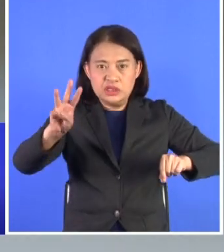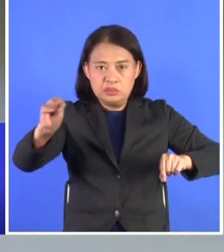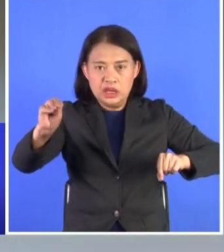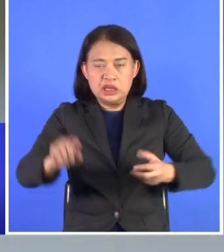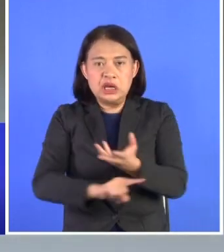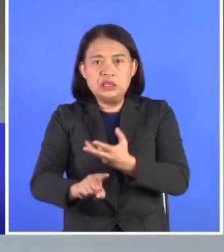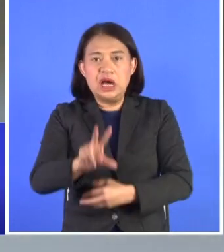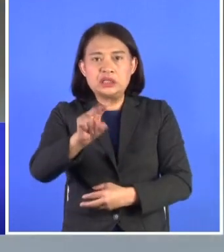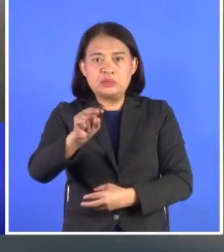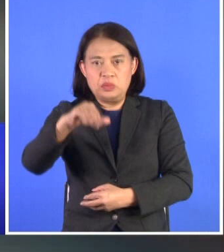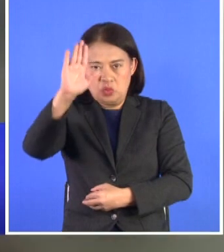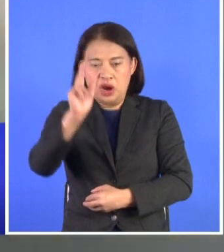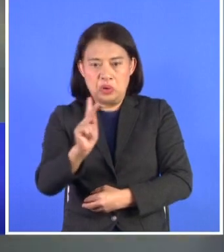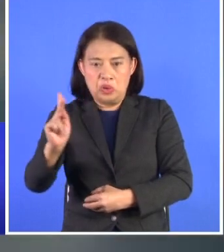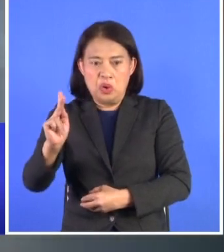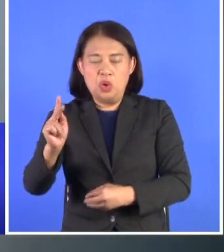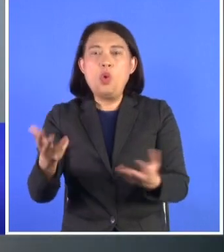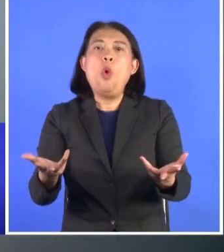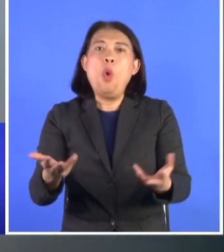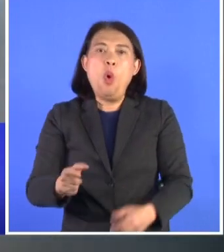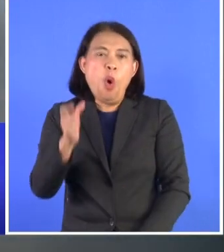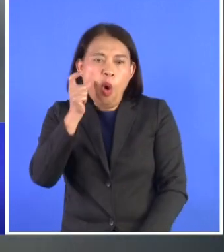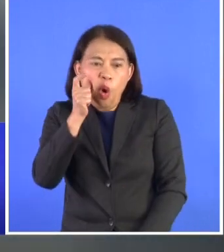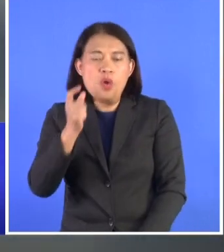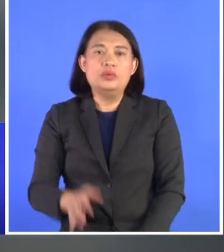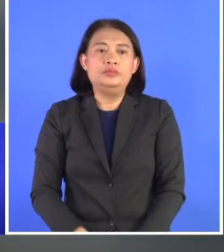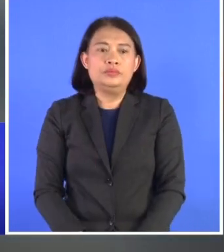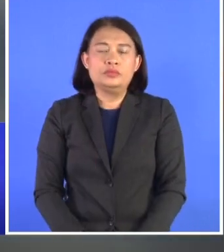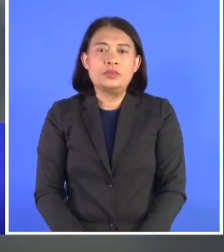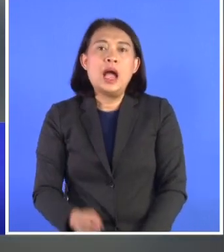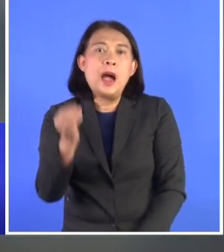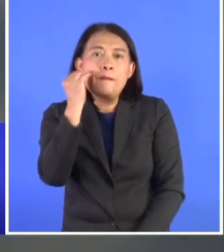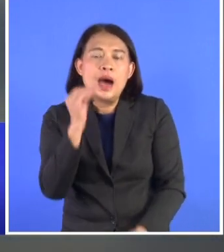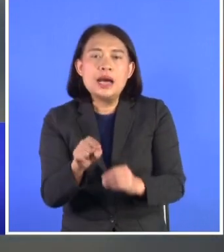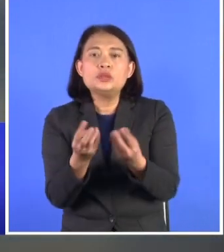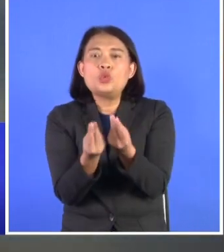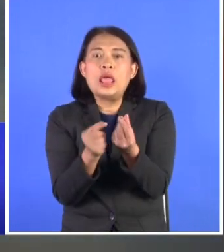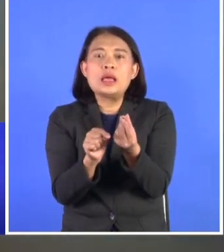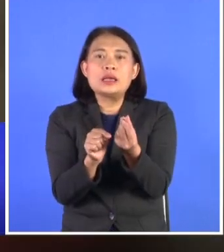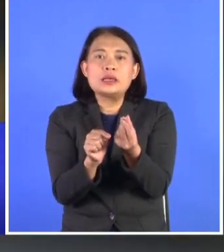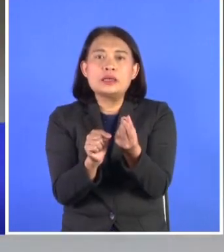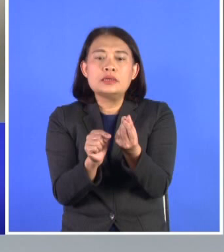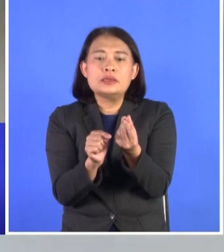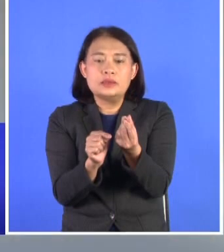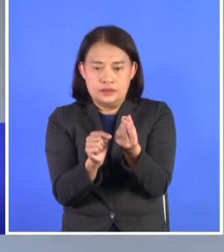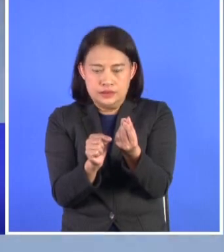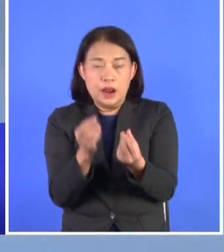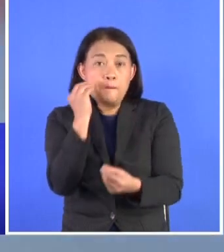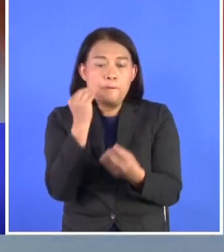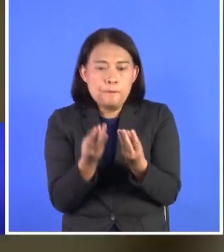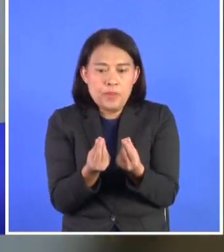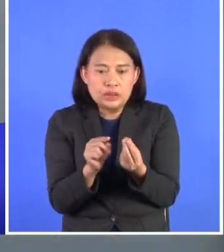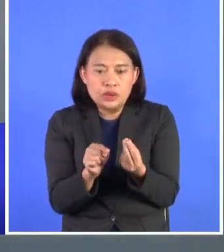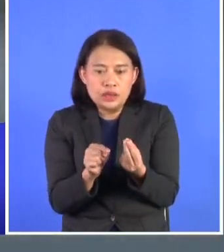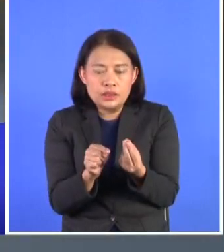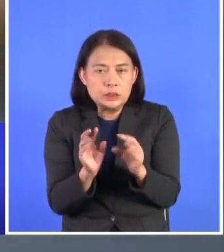30กว่ากิโลกรัมคุณ 2บ้านหลังนี้เลขที่ออกเลขที่บ้านนี่เงียบ